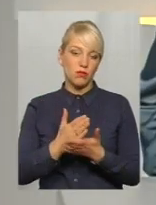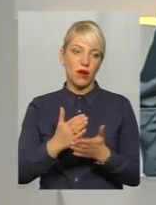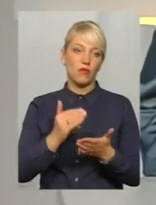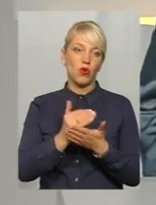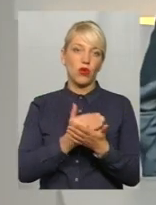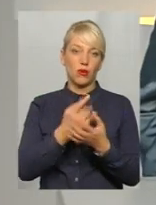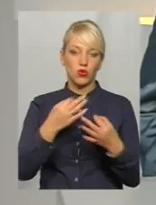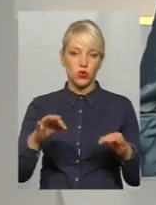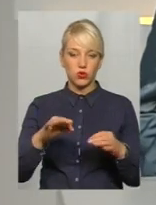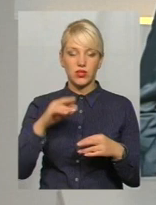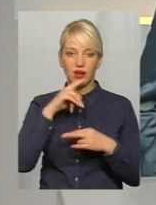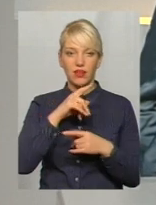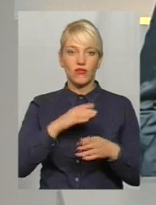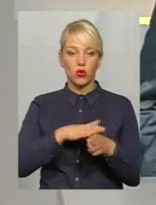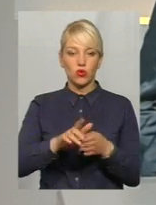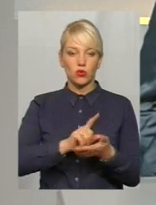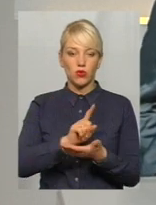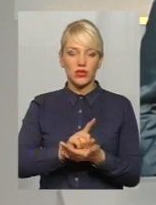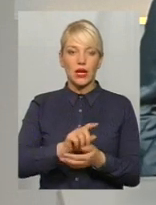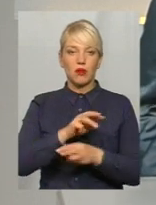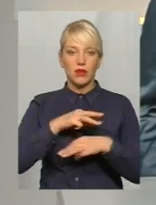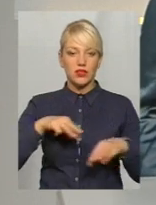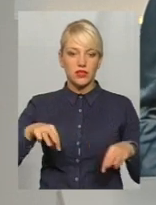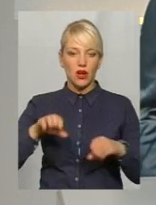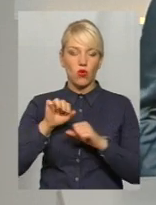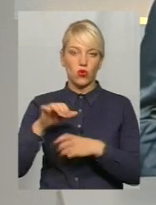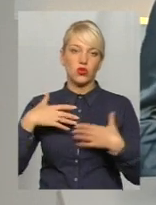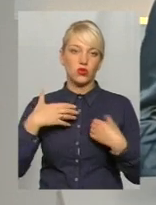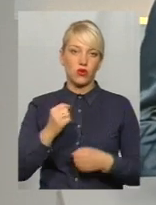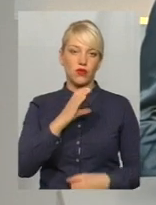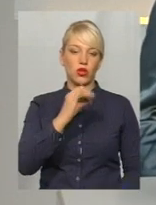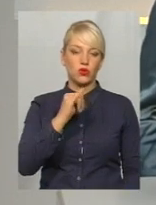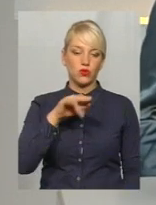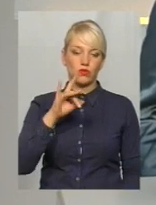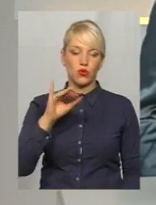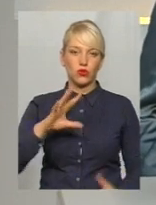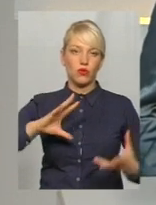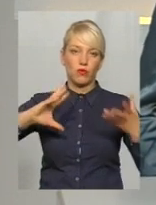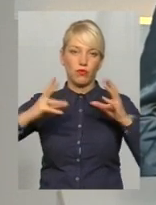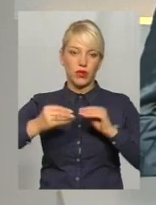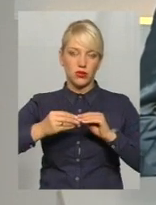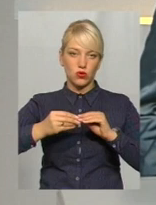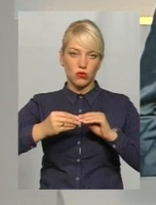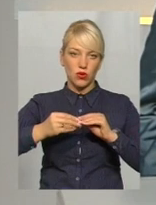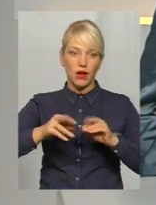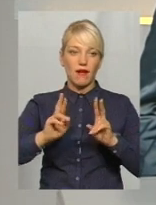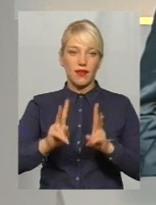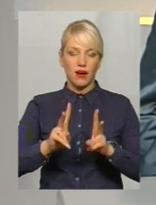ліки». Виконуючий обов'язки міністра охорони здоров'я Уляна Супрун підводить короткий підсумок,